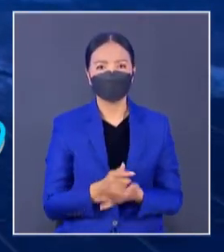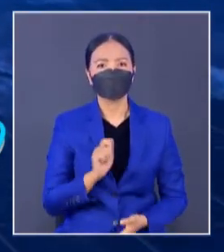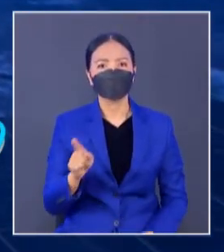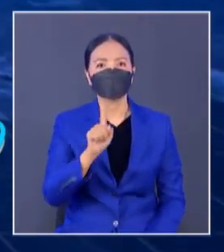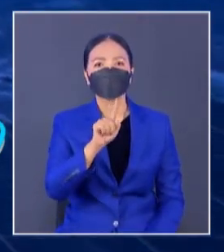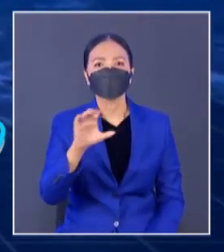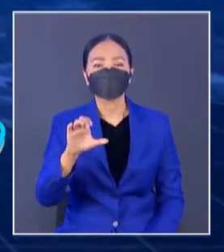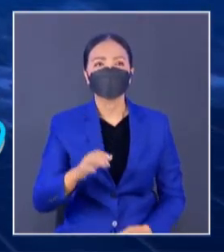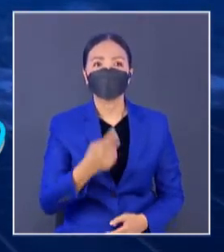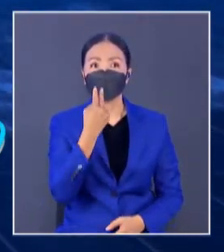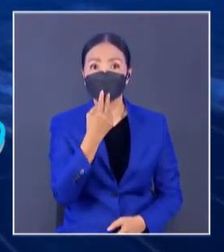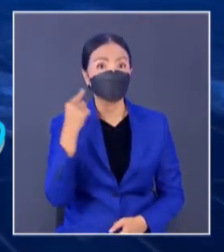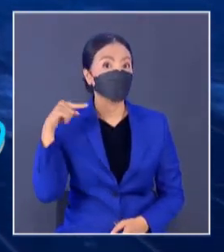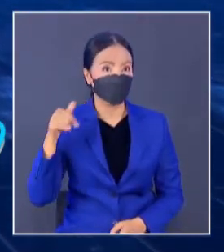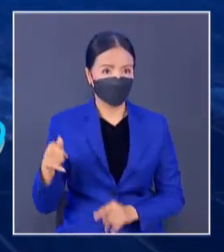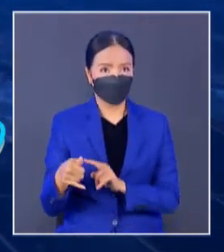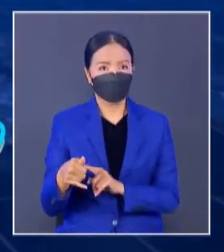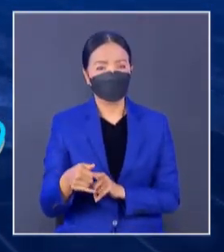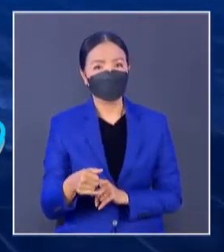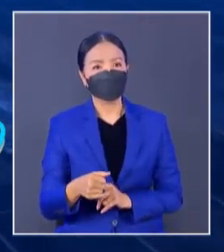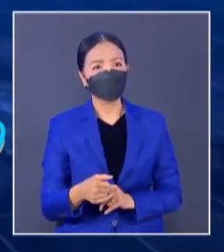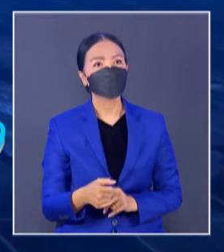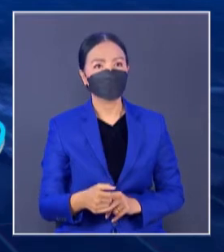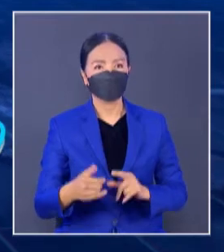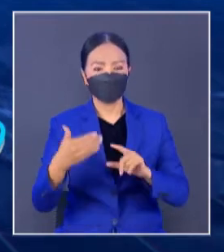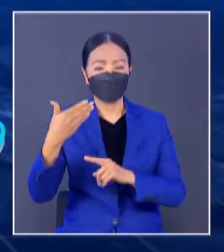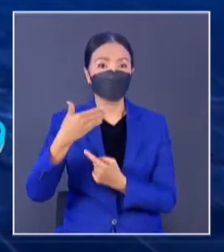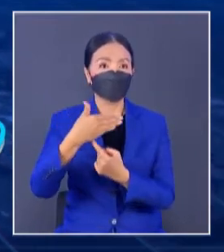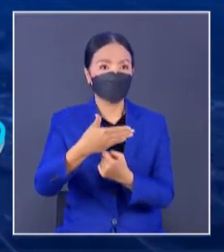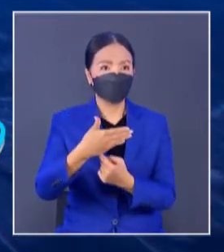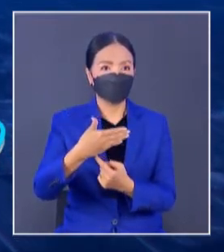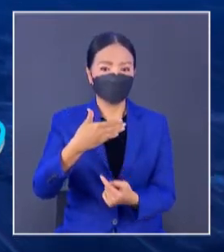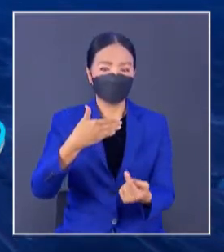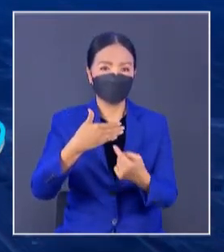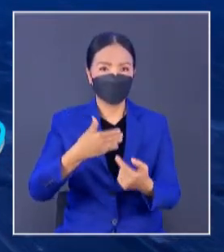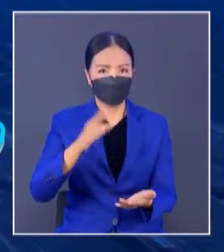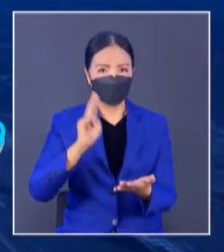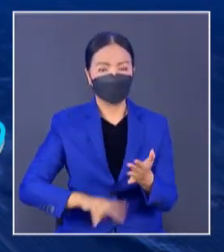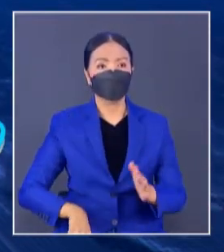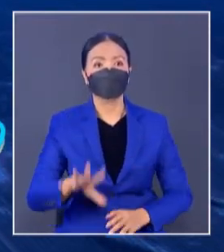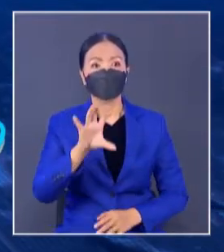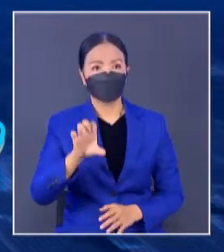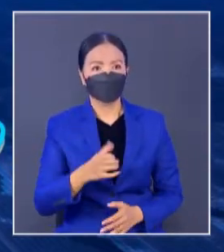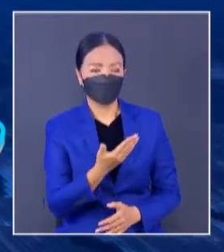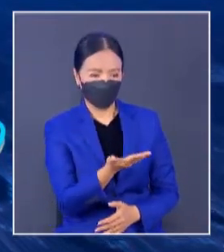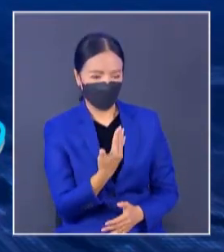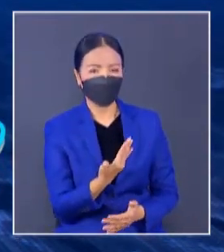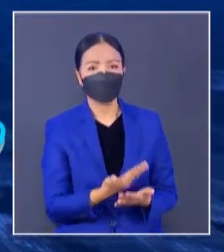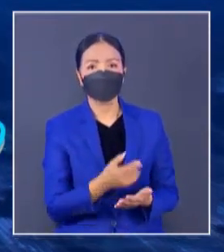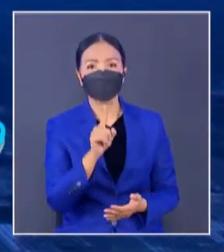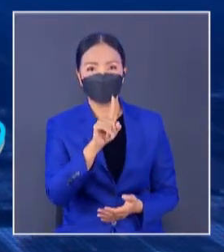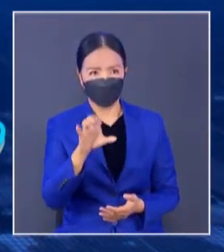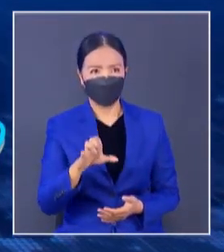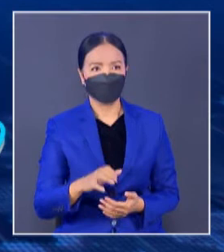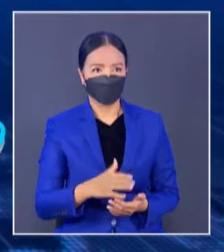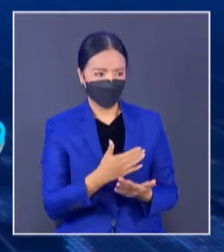นะครับที่เป็นผู้หญิงเนี่ยเธอก็ตอบโต้บอกว่าป้ายติดเอาไว้ว่าปรับ500บาทนะนี่ขอเก็บแค่ร้อยเดียวเอามา